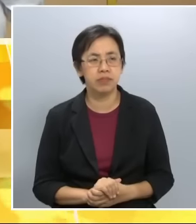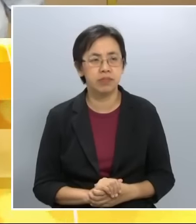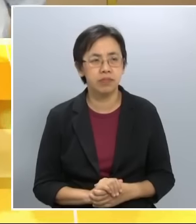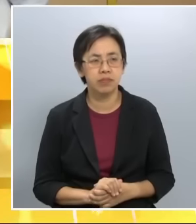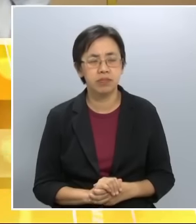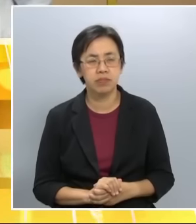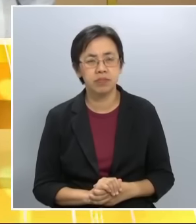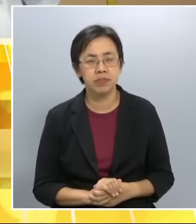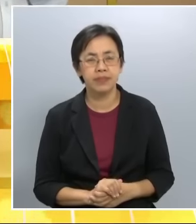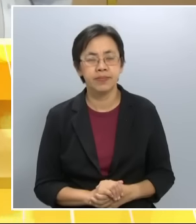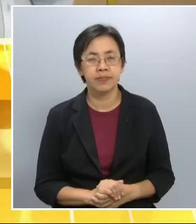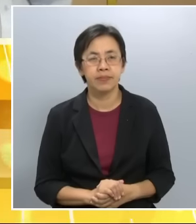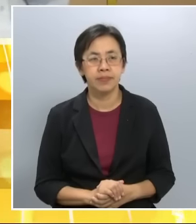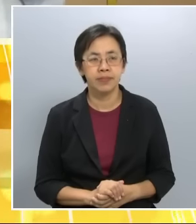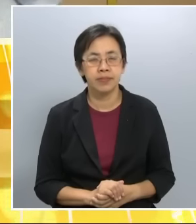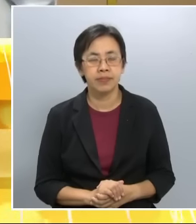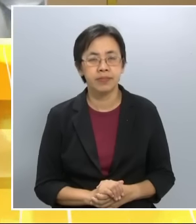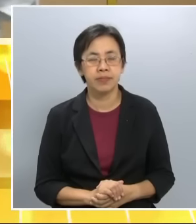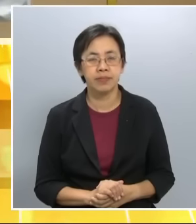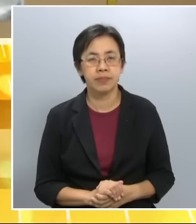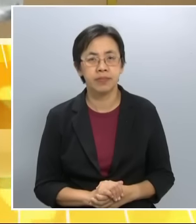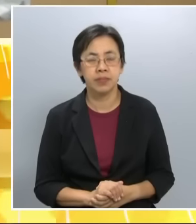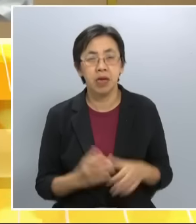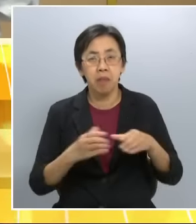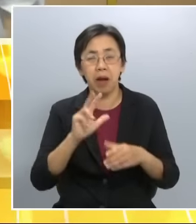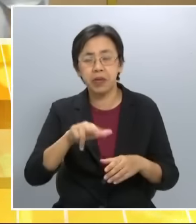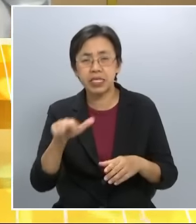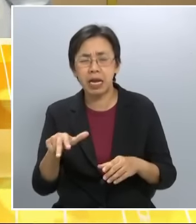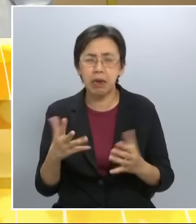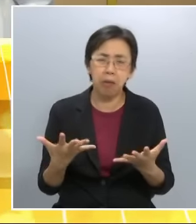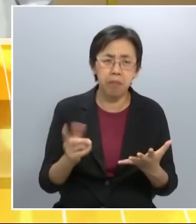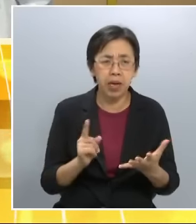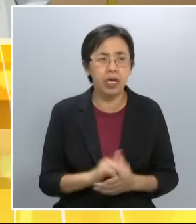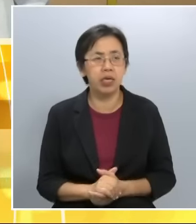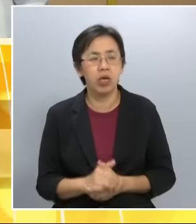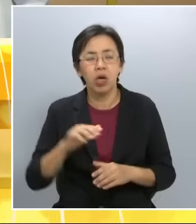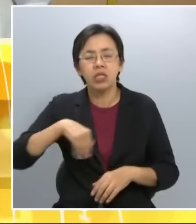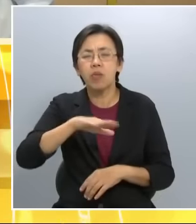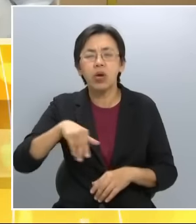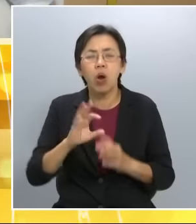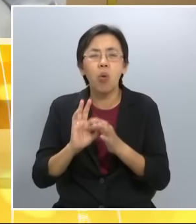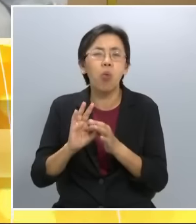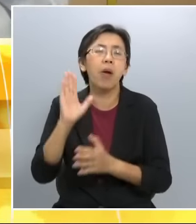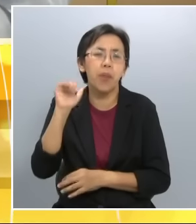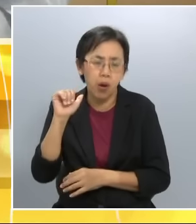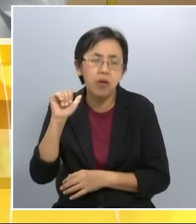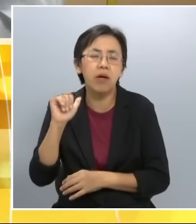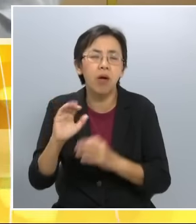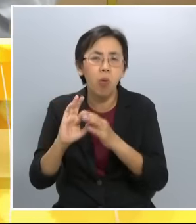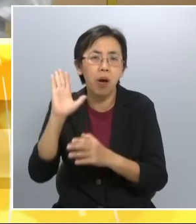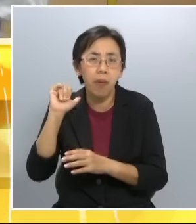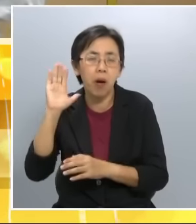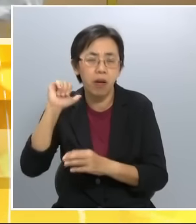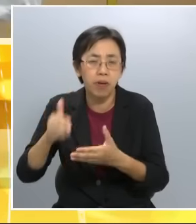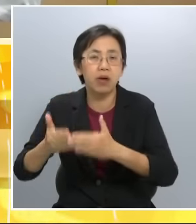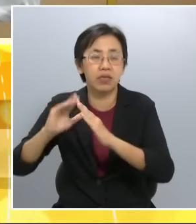พี่ครับเรื่องนี้ทำให้ขวัญกำลังใจครับเพื่อไทยเสียไปบ้าง ไหมครับอ๋อจริงๆทุกคนเป็นห่วงนะคะเป็นห่วงคุณพ่อก็แน่นอนแหละเป็นผู้ก่อตั้งเนาะ